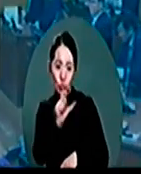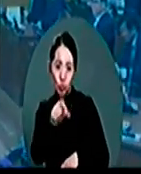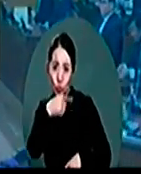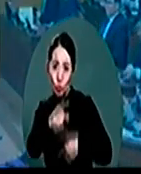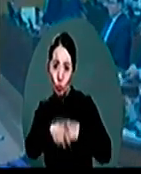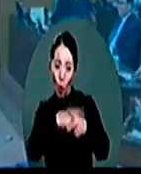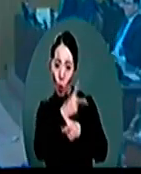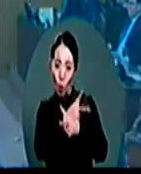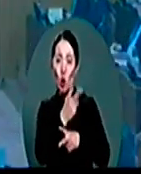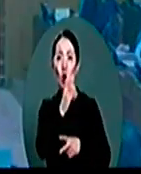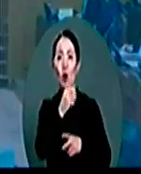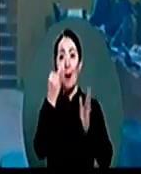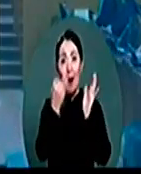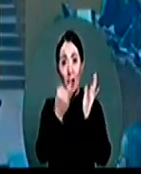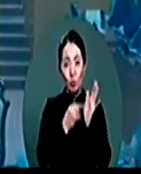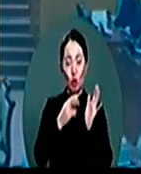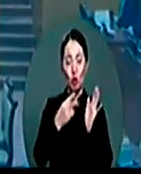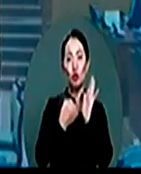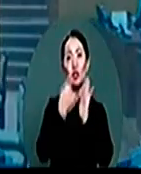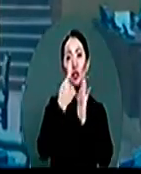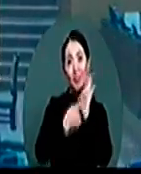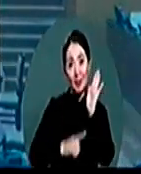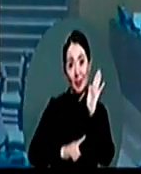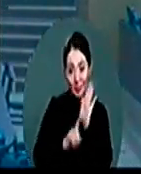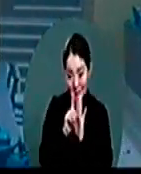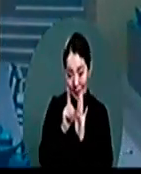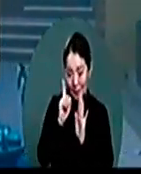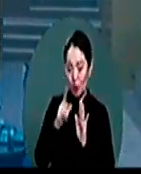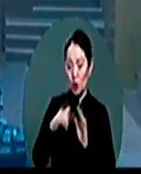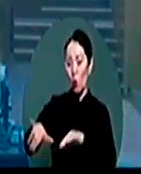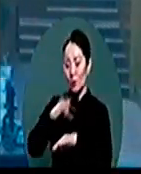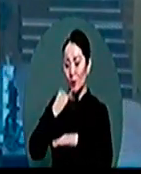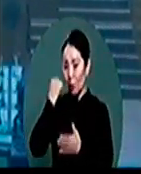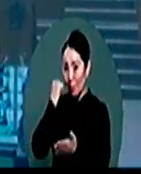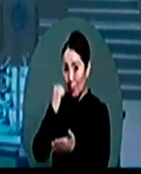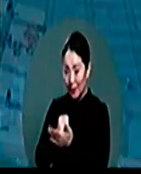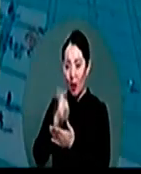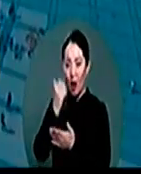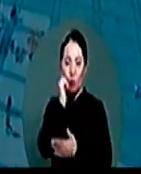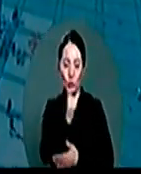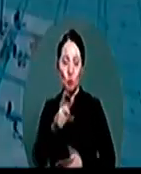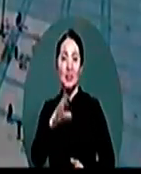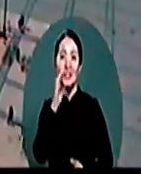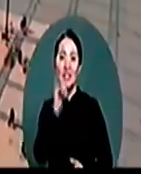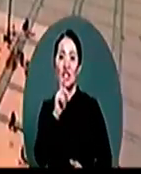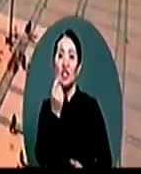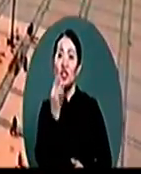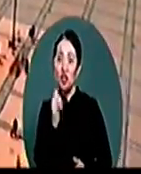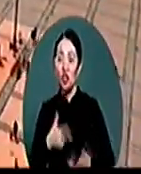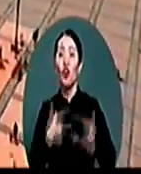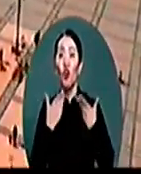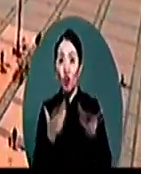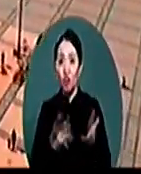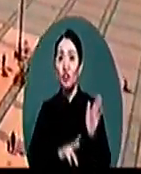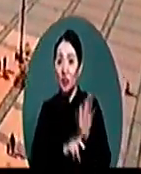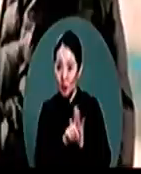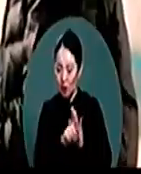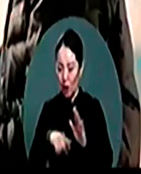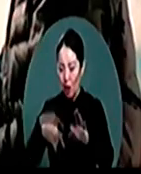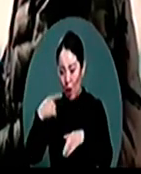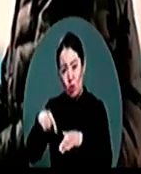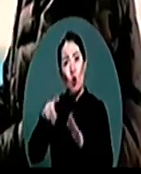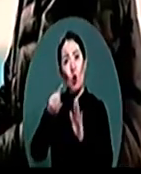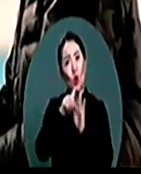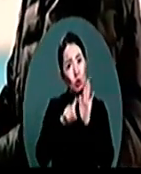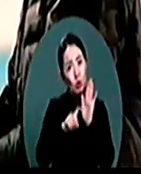тухай хуулийг 2017 оны 7-р сарын 1-ээс улсын хурлаар батлуулж, ахмадуудад насны ишгийг олгож эхэлсэн. Тэгвэл энэ